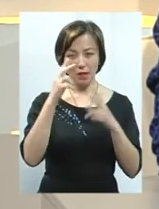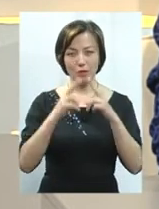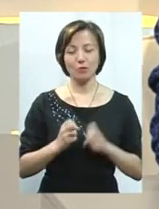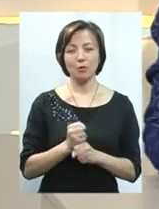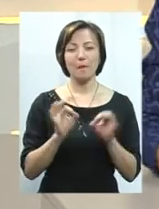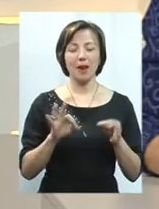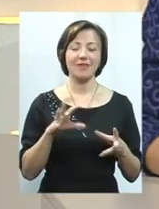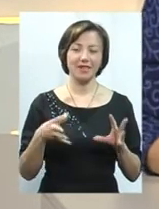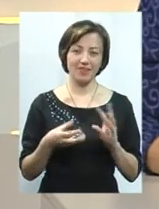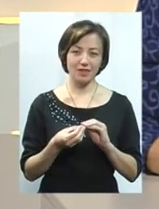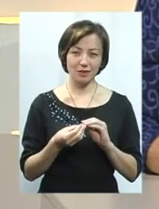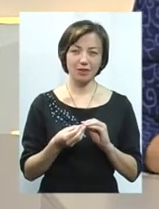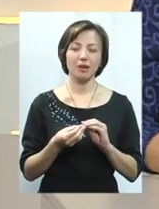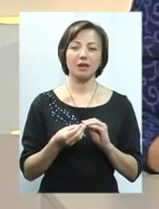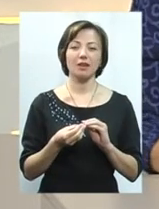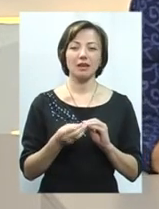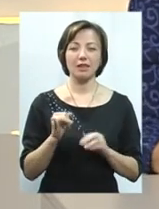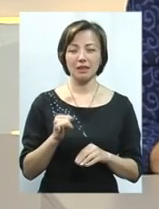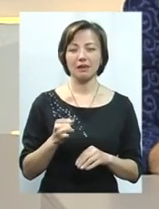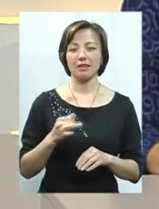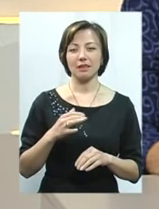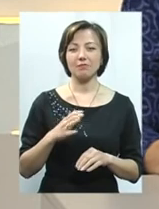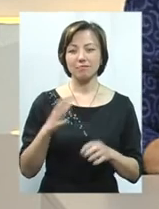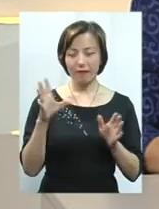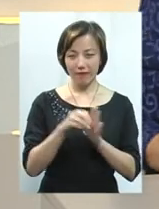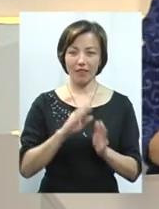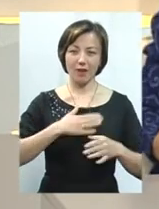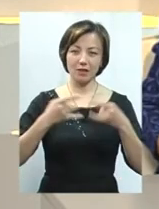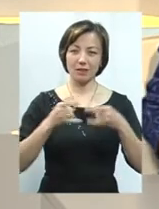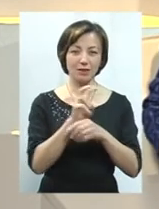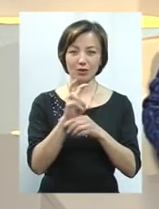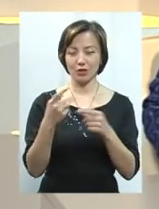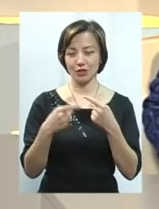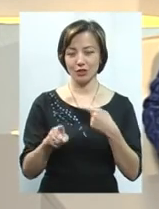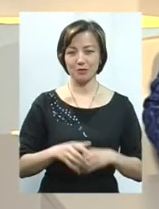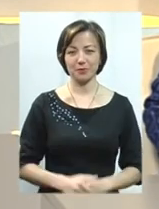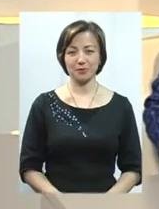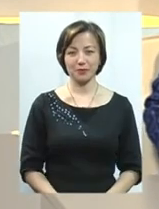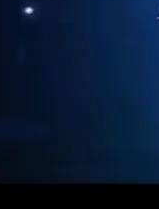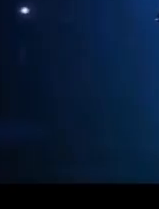аналізуйте, робіть правильні висновки і тримайтеся нашого каналу. Не ходіть іншими. Побачимось.